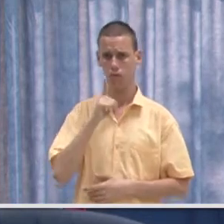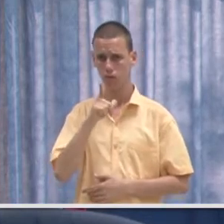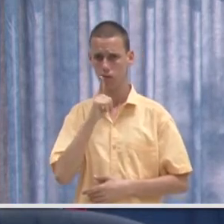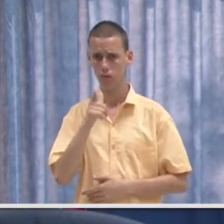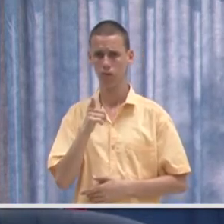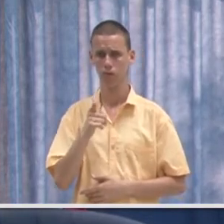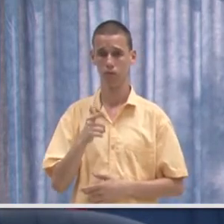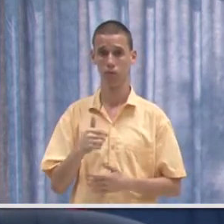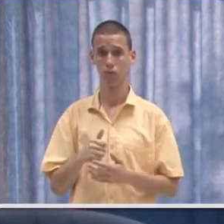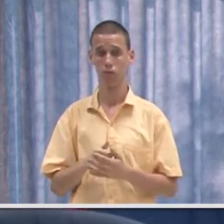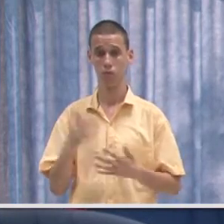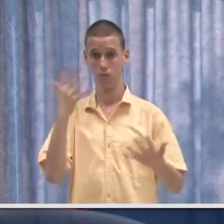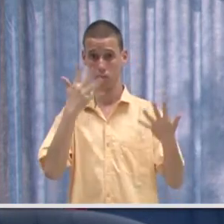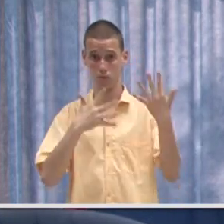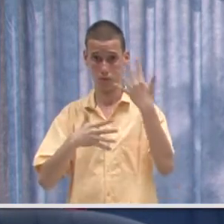quelquefois,